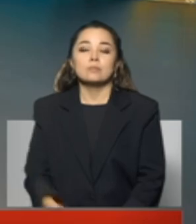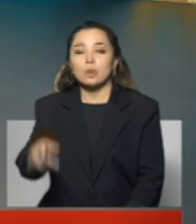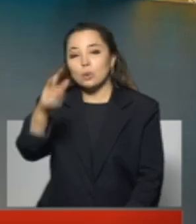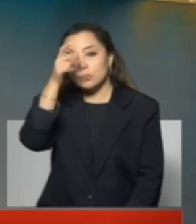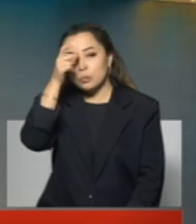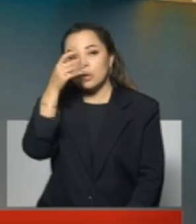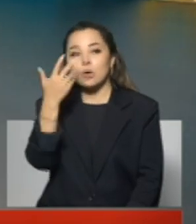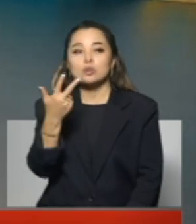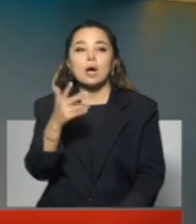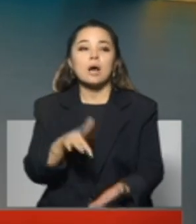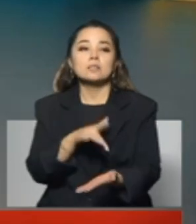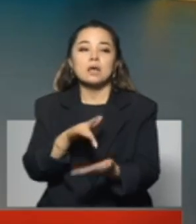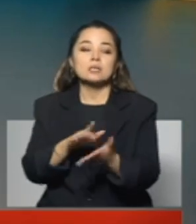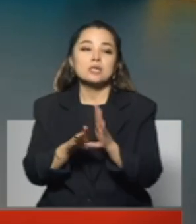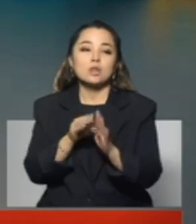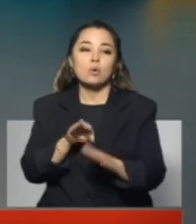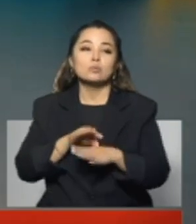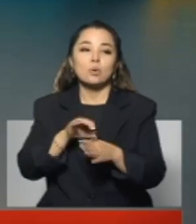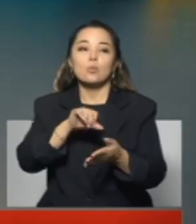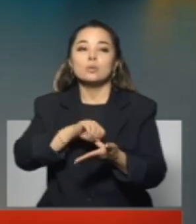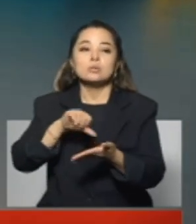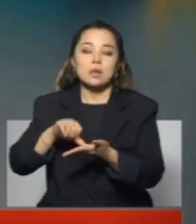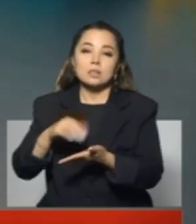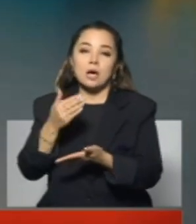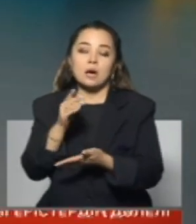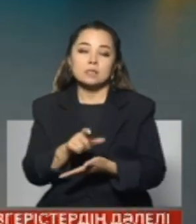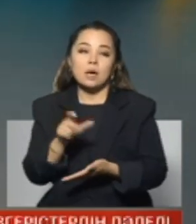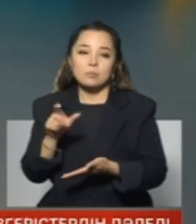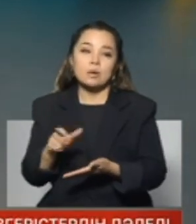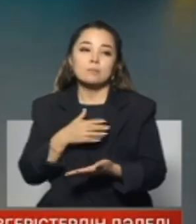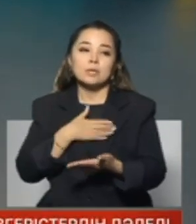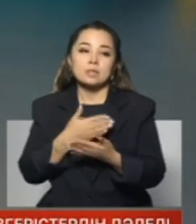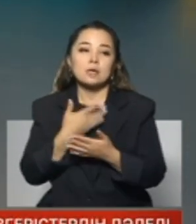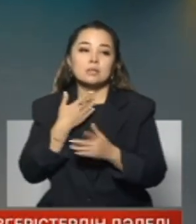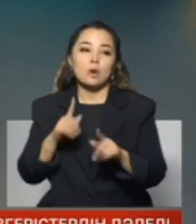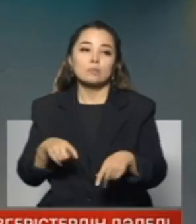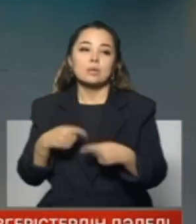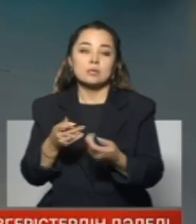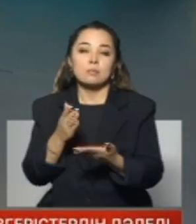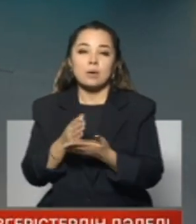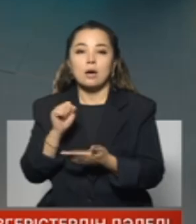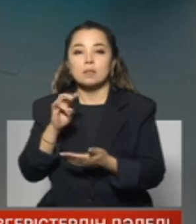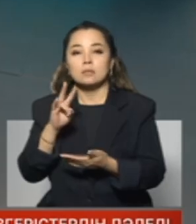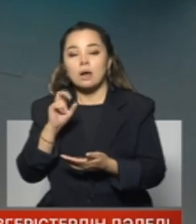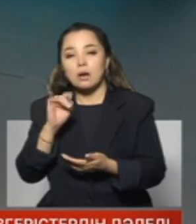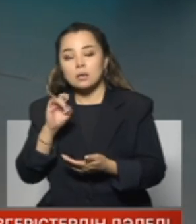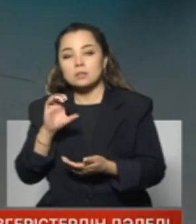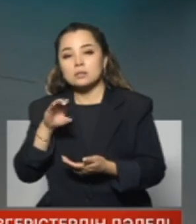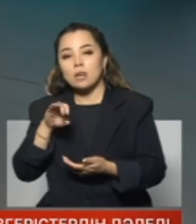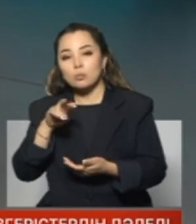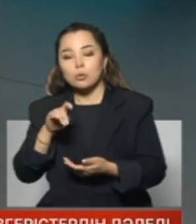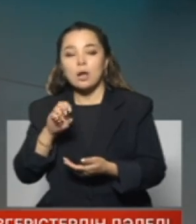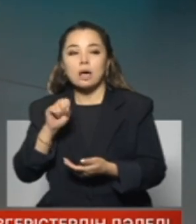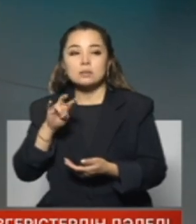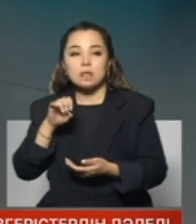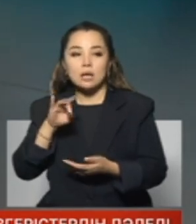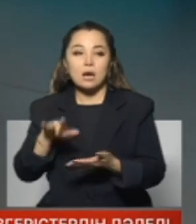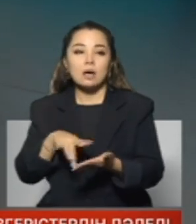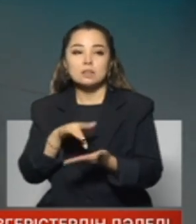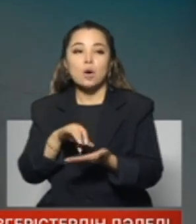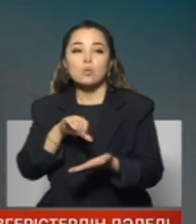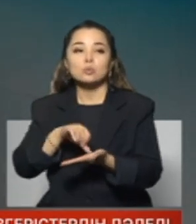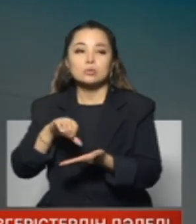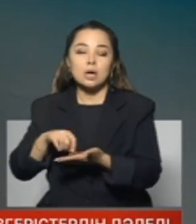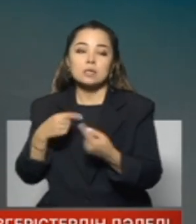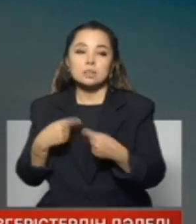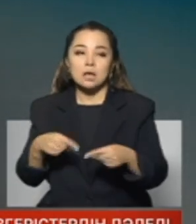Түркияның үш қаласында орналасқан референдум учаскелерінде азаматтар бүгін белсенді дауыс берді. Анкара, Стамбул және Анталия қалаларындағы